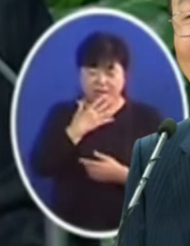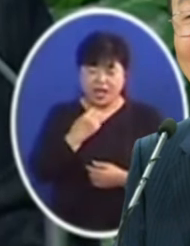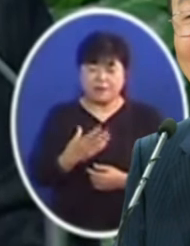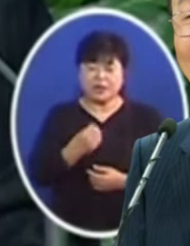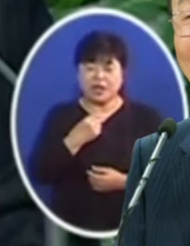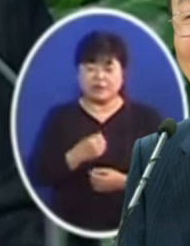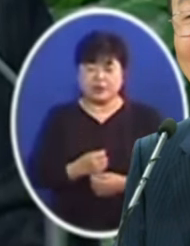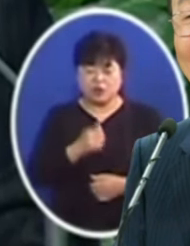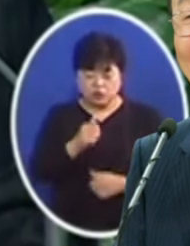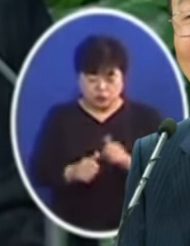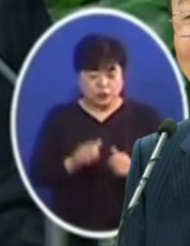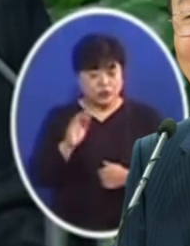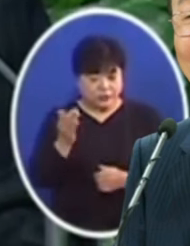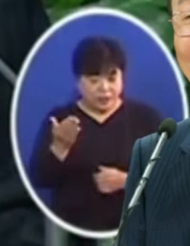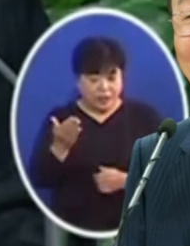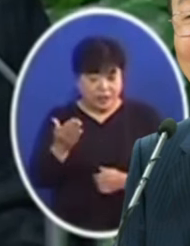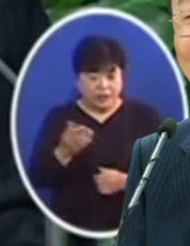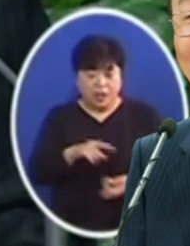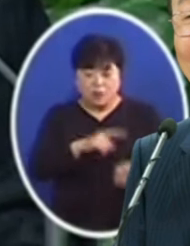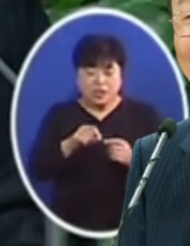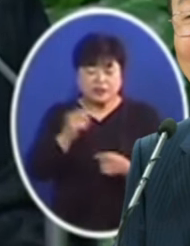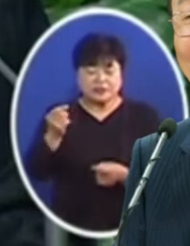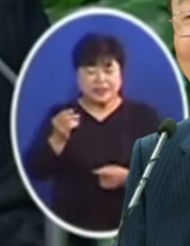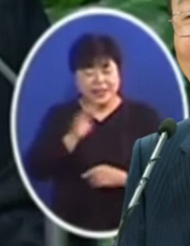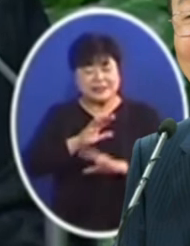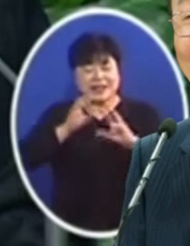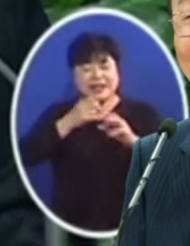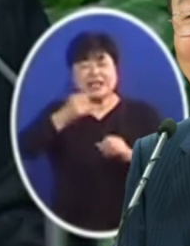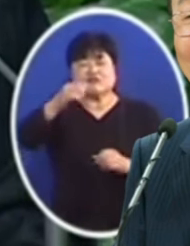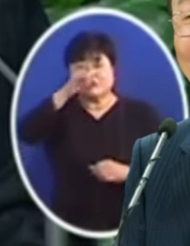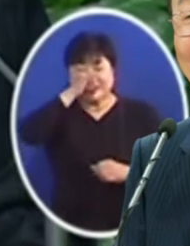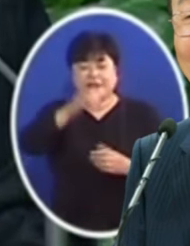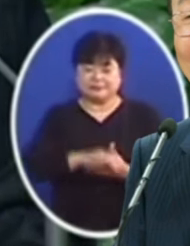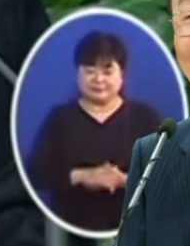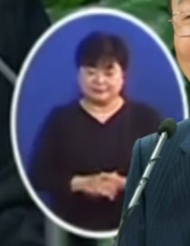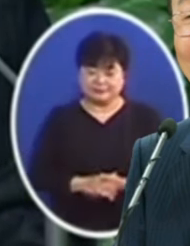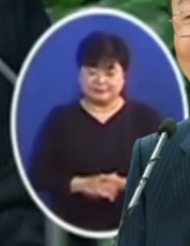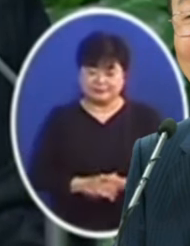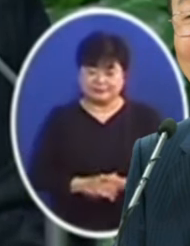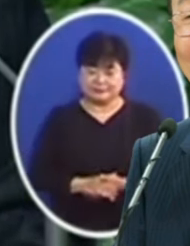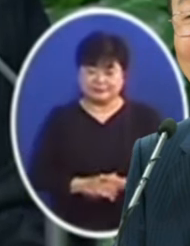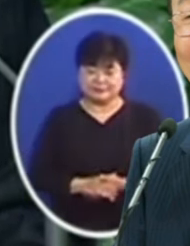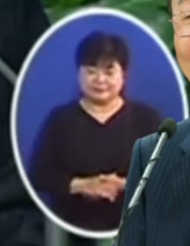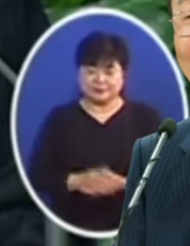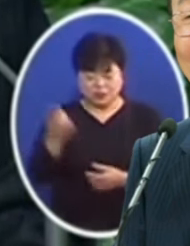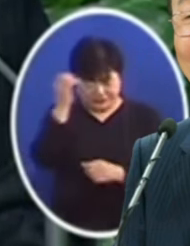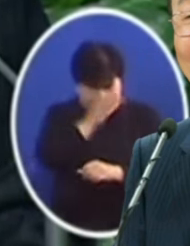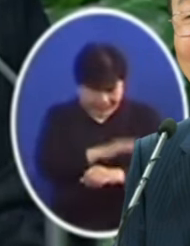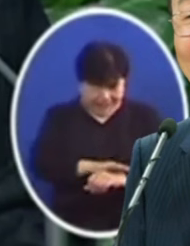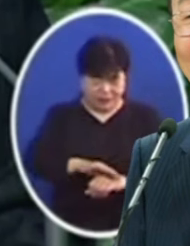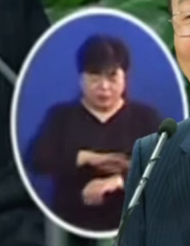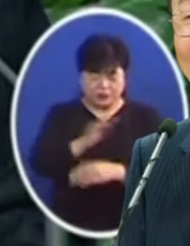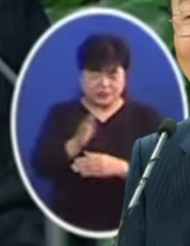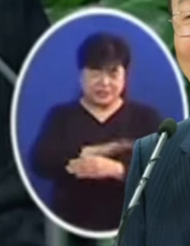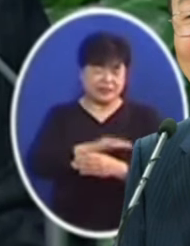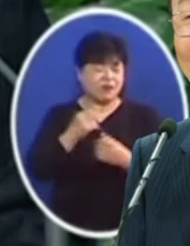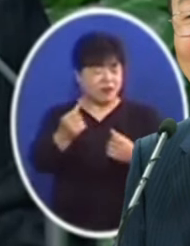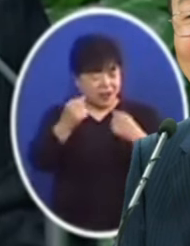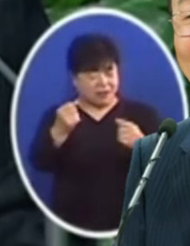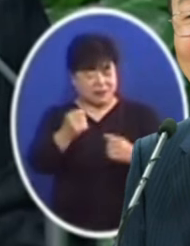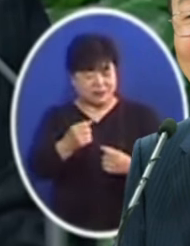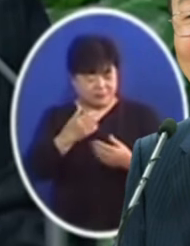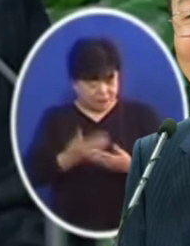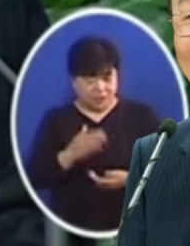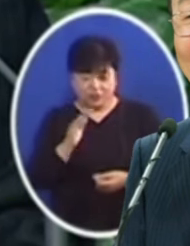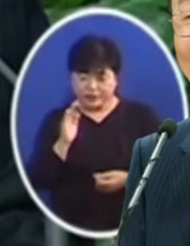아브라함의 후손이다. 나는 부활 영생 천국을 가지고 있다. 영혼이 잘됨같이 범사에 잘됨에 강건함을